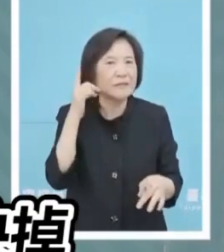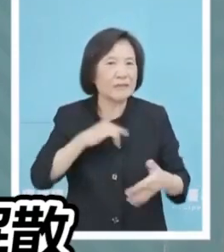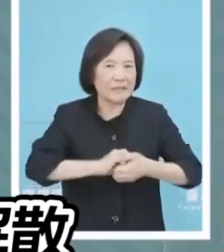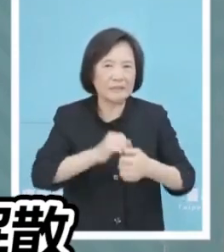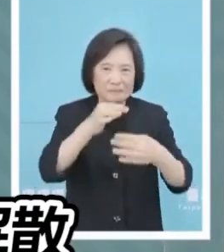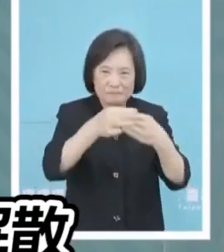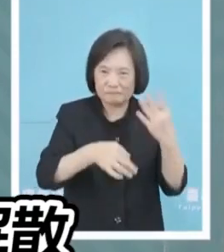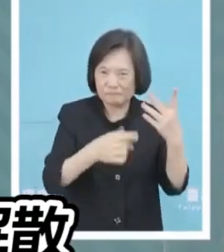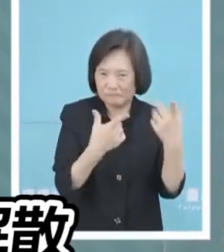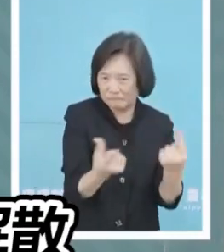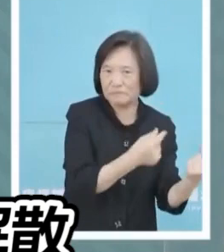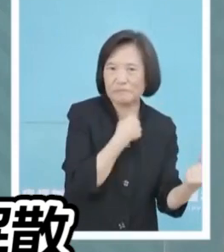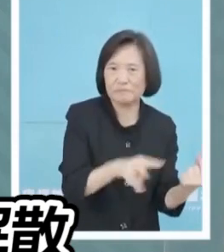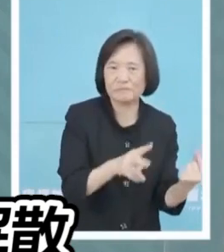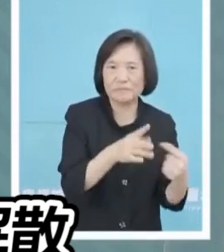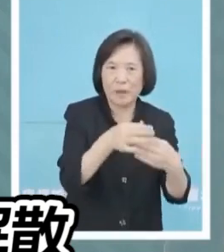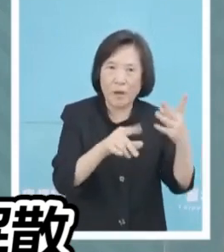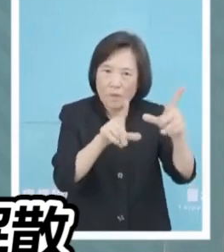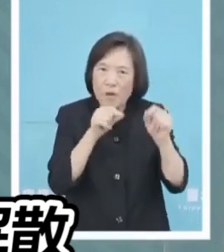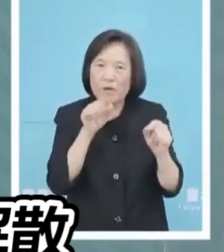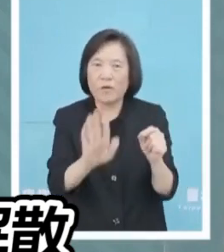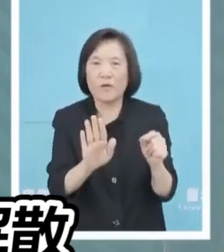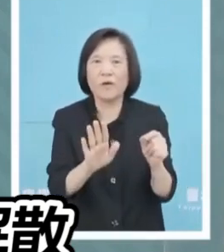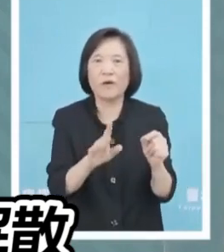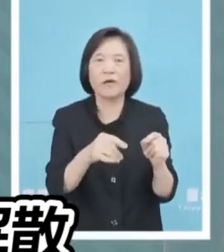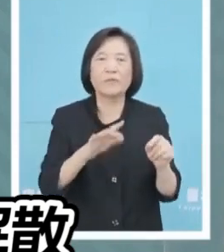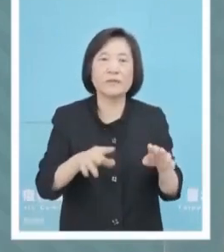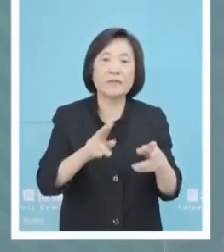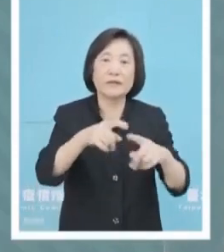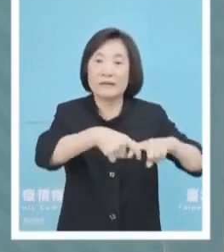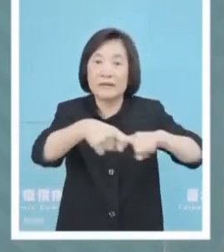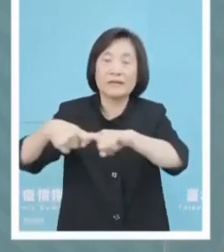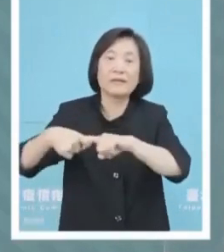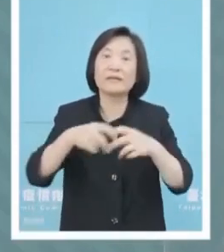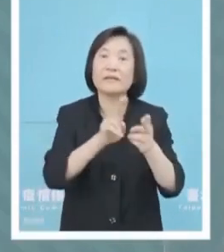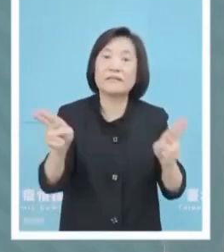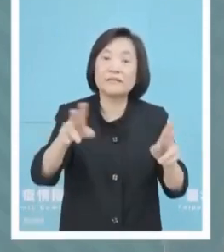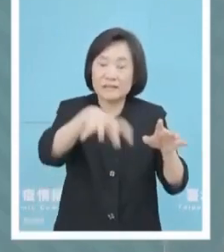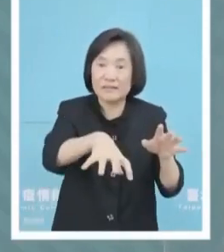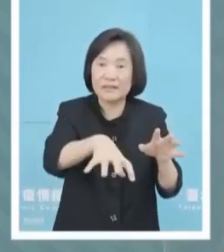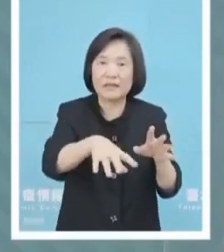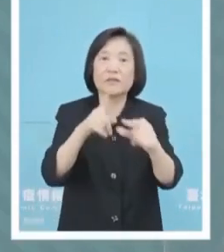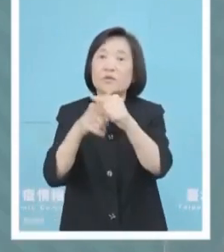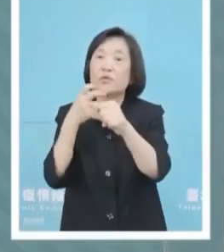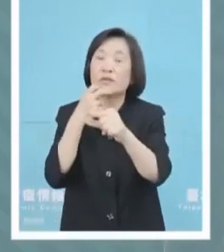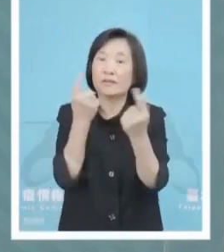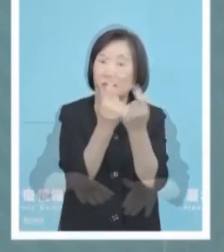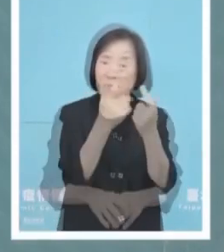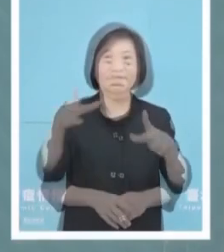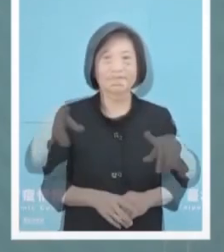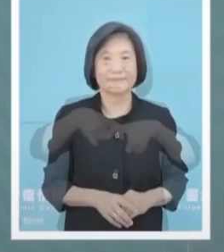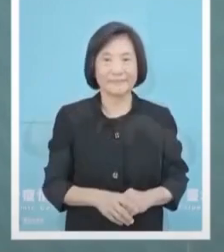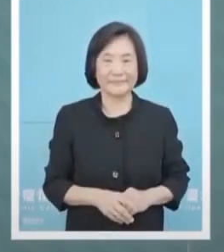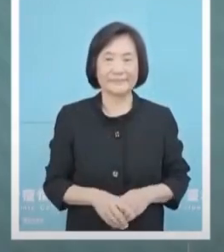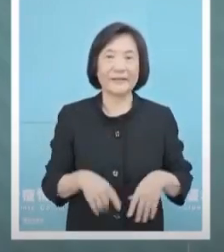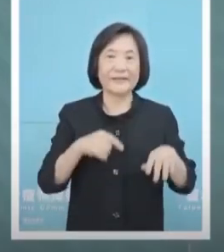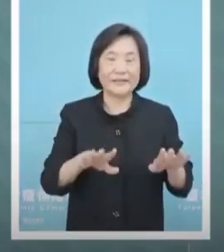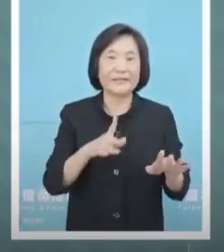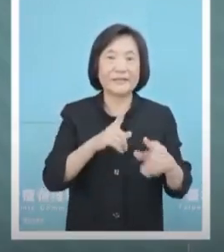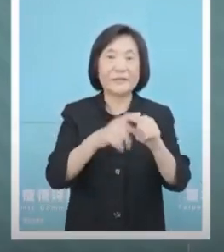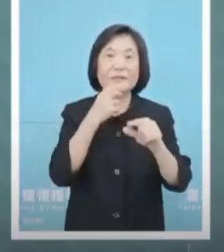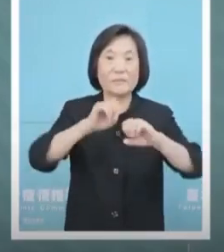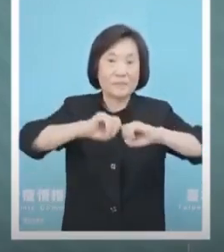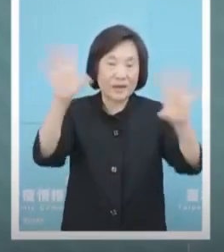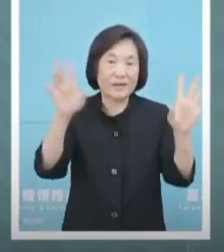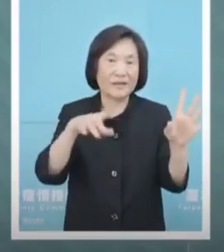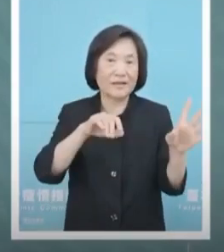解决掉。不过这个因为这个联合前进指挥所已经解散了，所以大概这危机算是解除了。今天中央公布